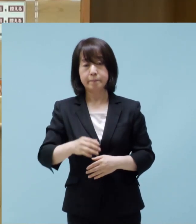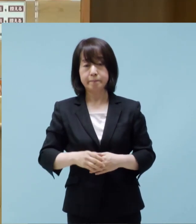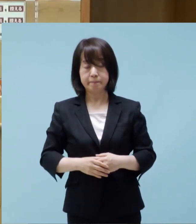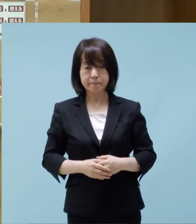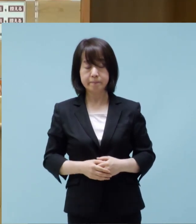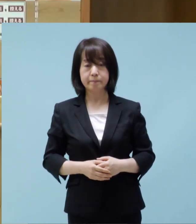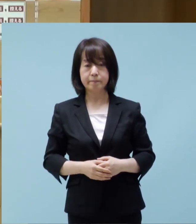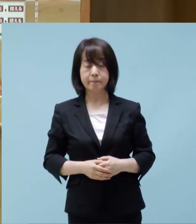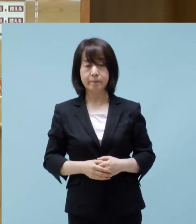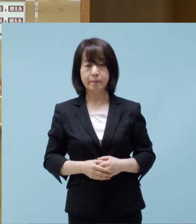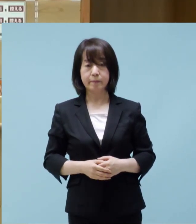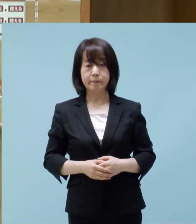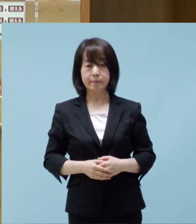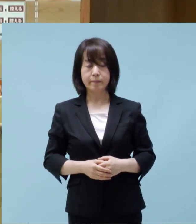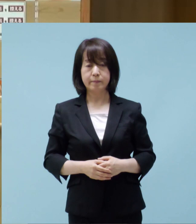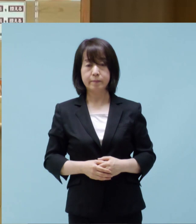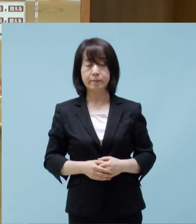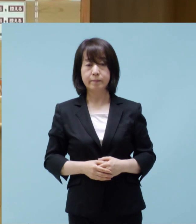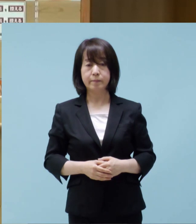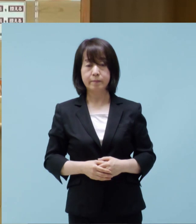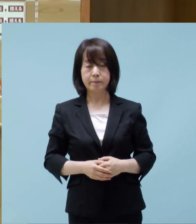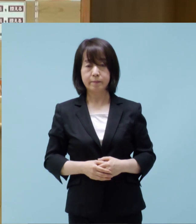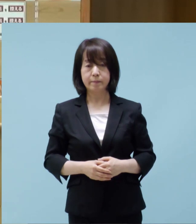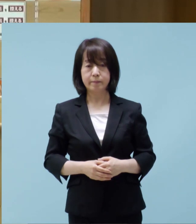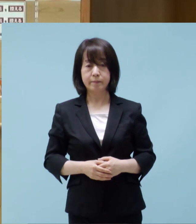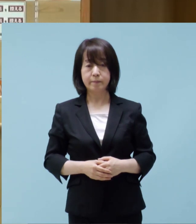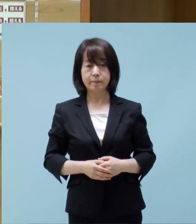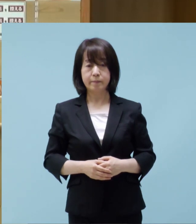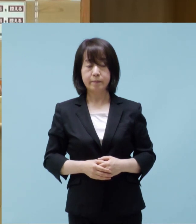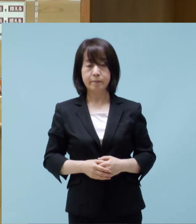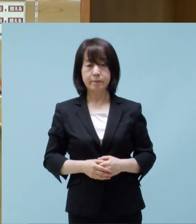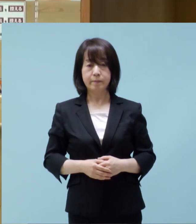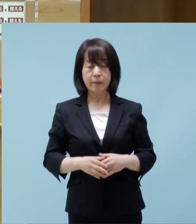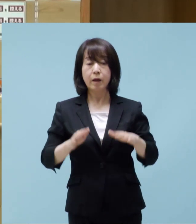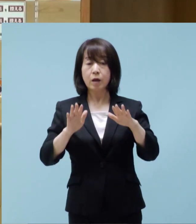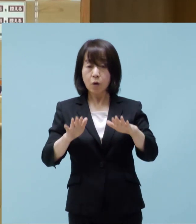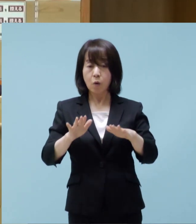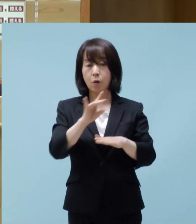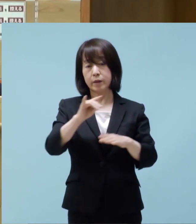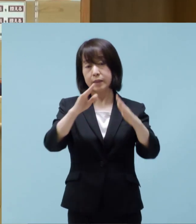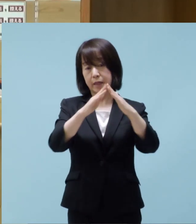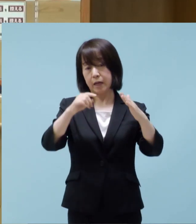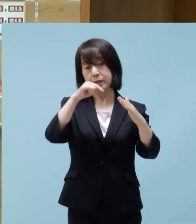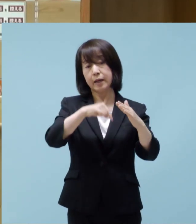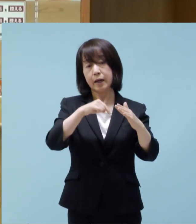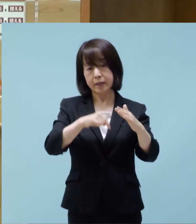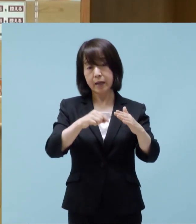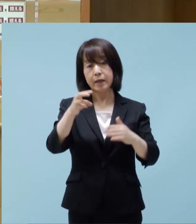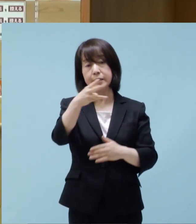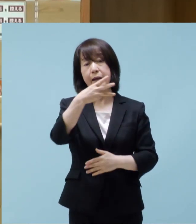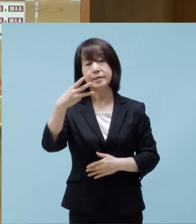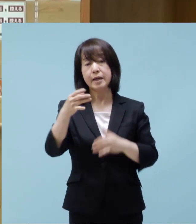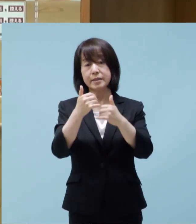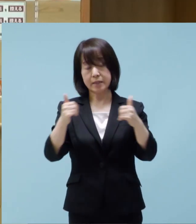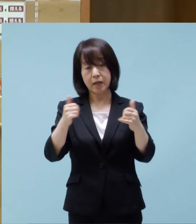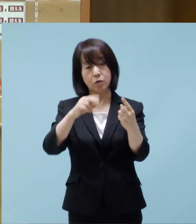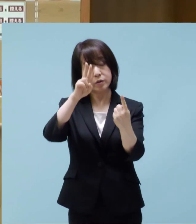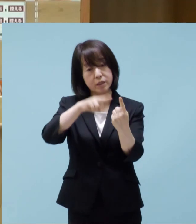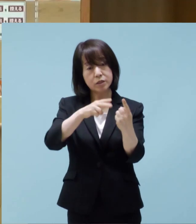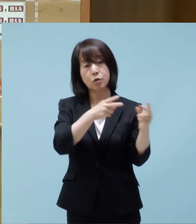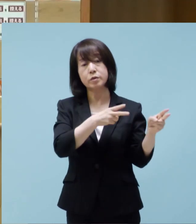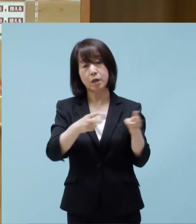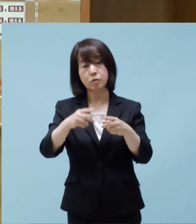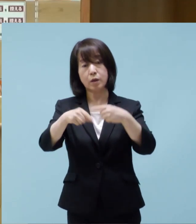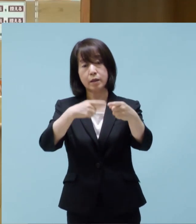保していくのかということをお伺いしたいんですけども、まあ、今日議会議論の中で第三者の認証制度の話なんかもありましたけども、そ